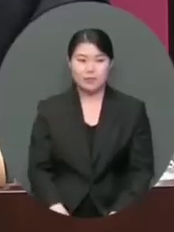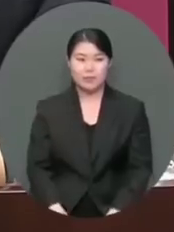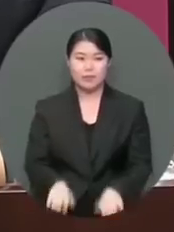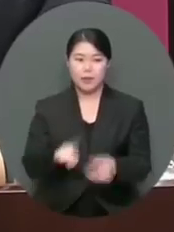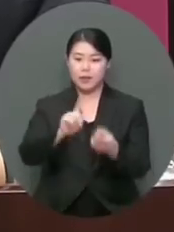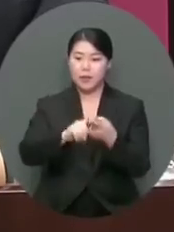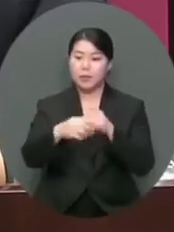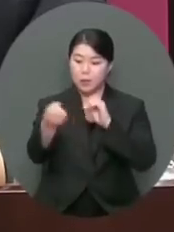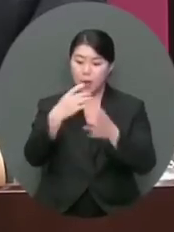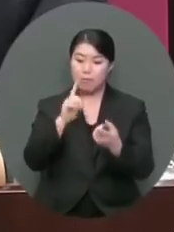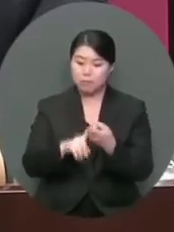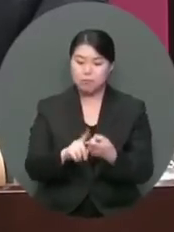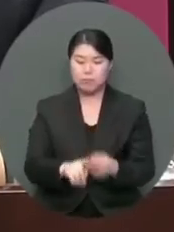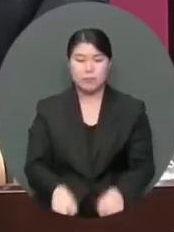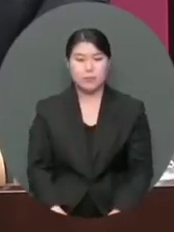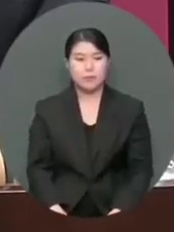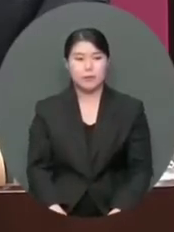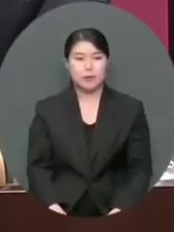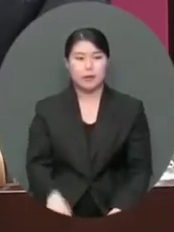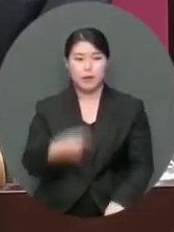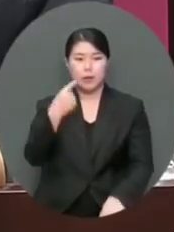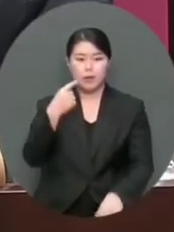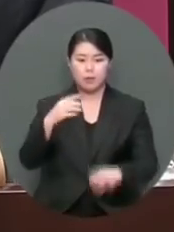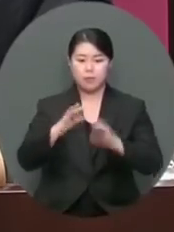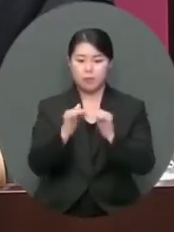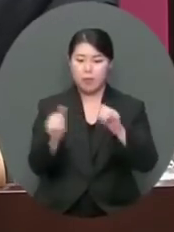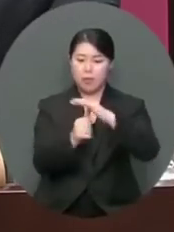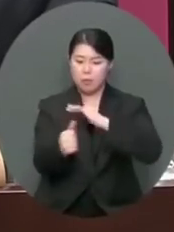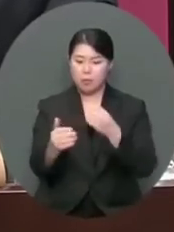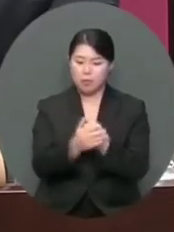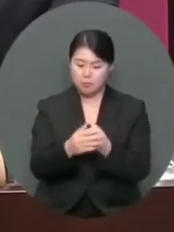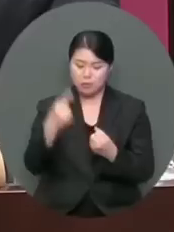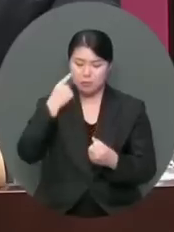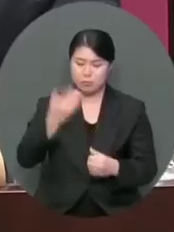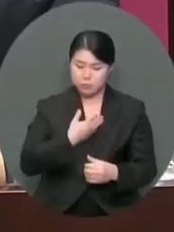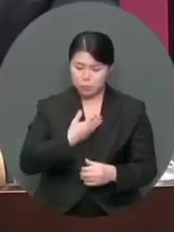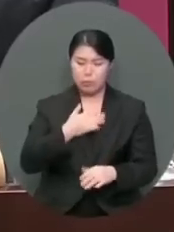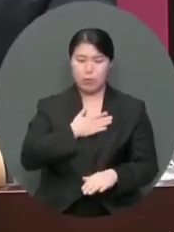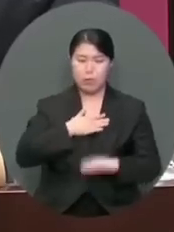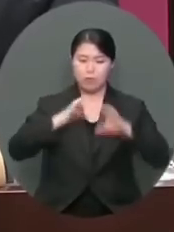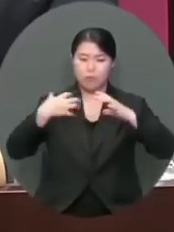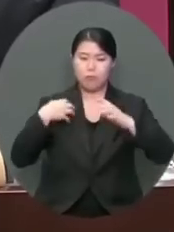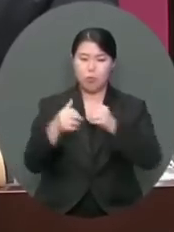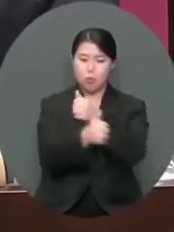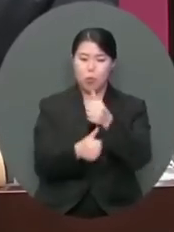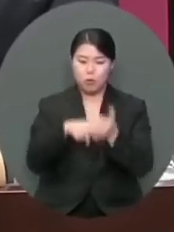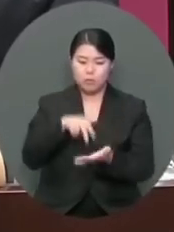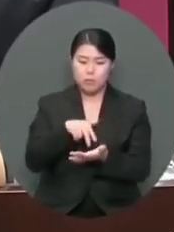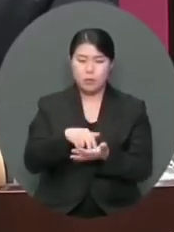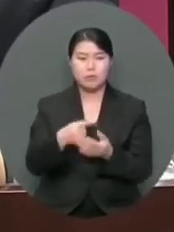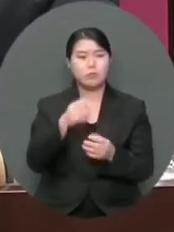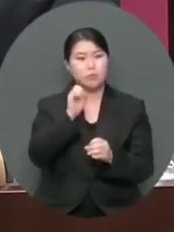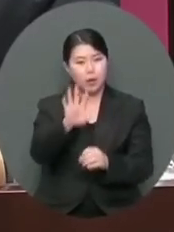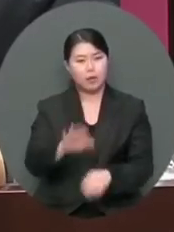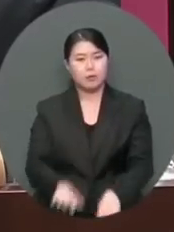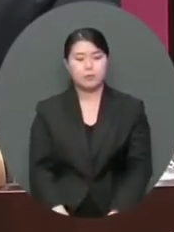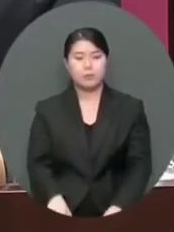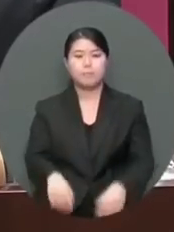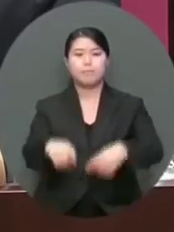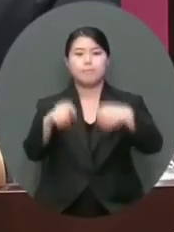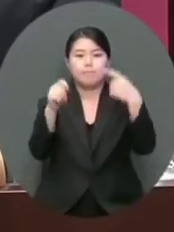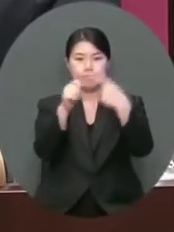질문에 답변하지 않습니까? 국민의 대표님이 질의를 하셨으니까 네. 제가 국무위원으로서 답변을 드리는 겁니다. 자,